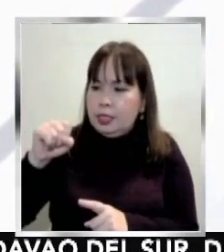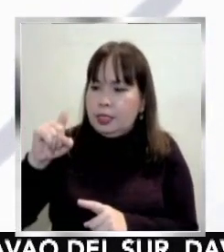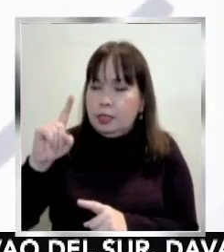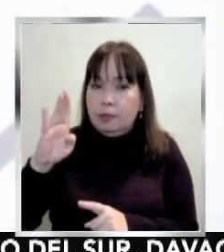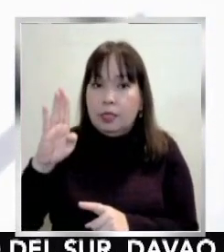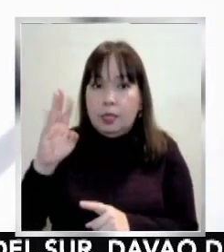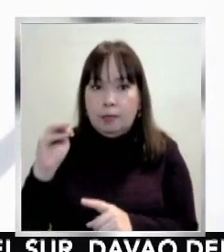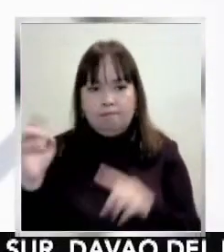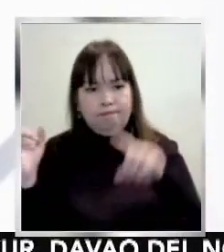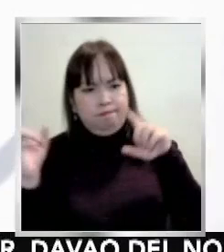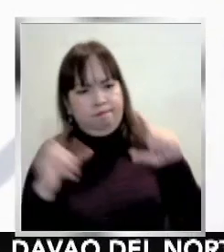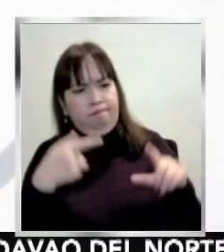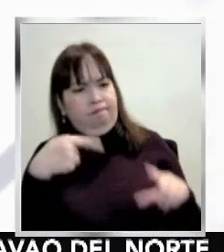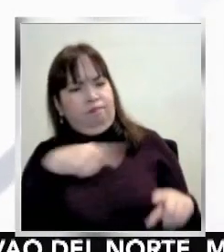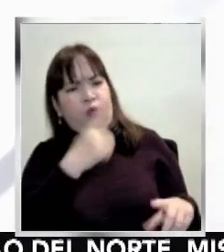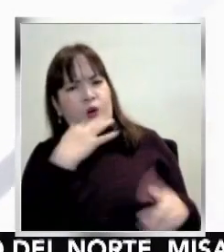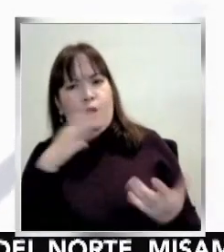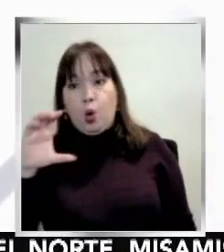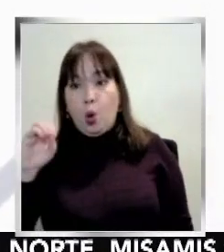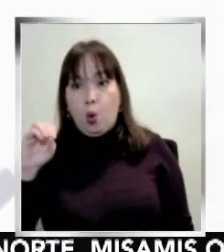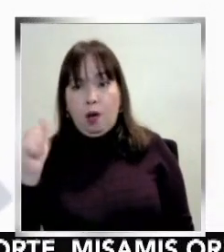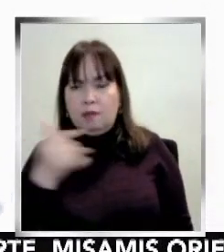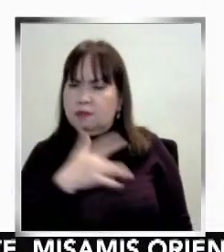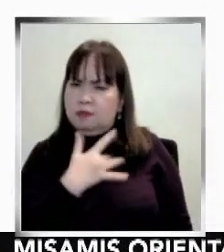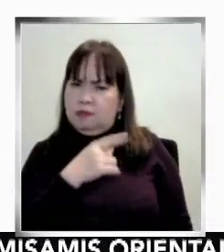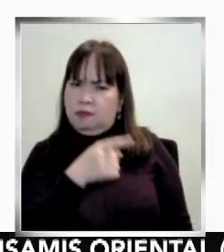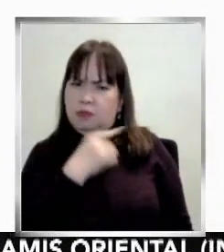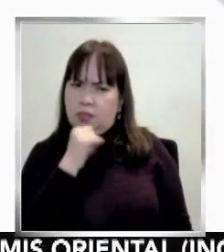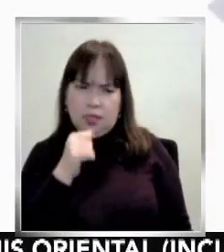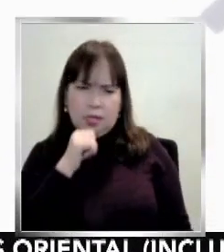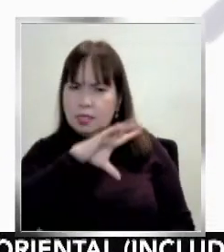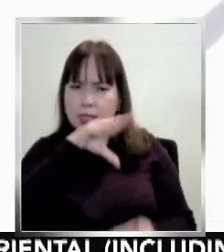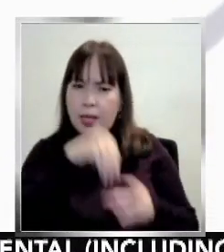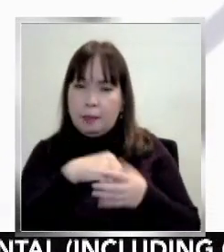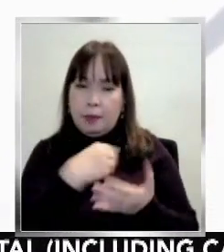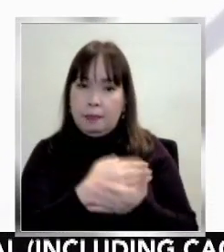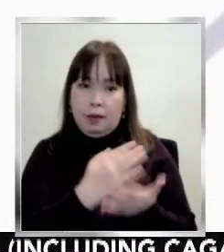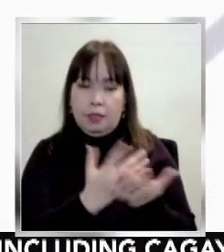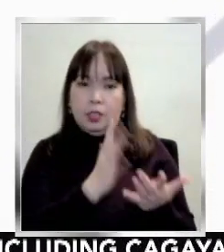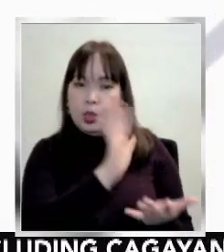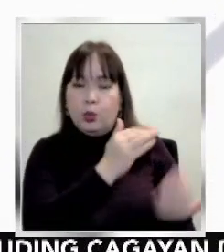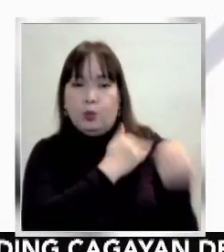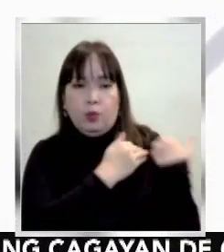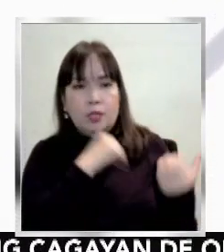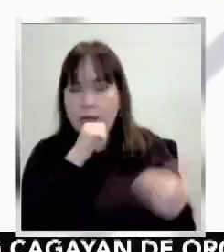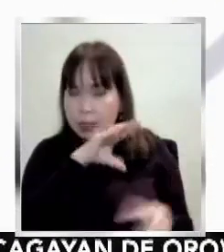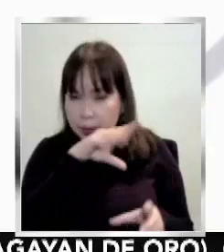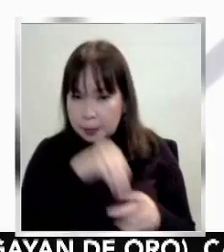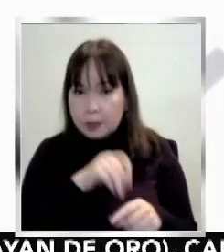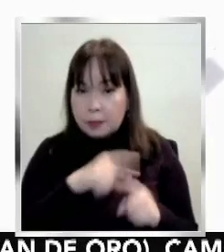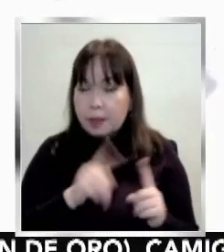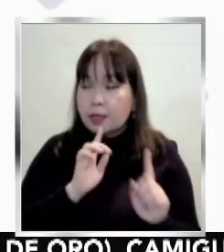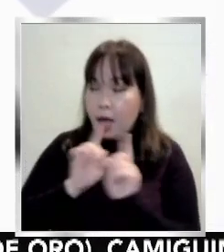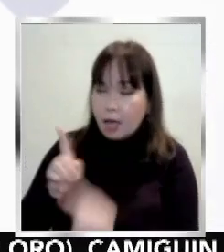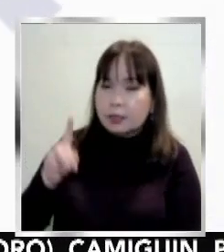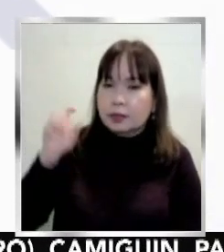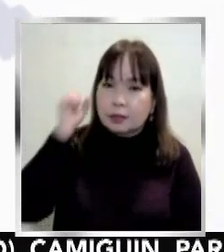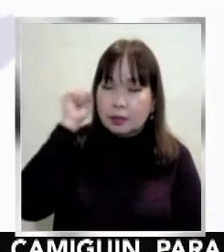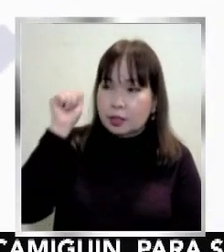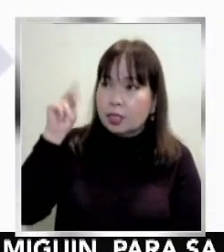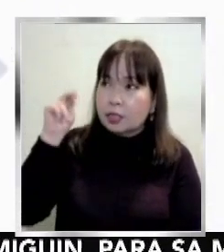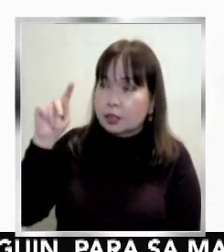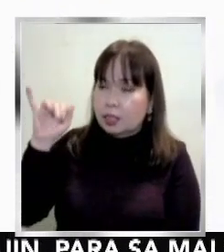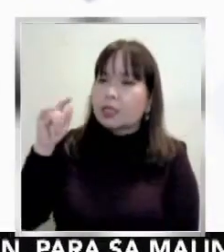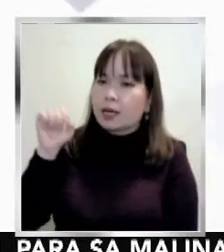ng Commission on Audit dahil hindi raw ito kasama sa mandato ng ahensya, sinabi ni Santiago na tinitignan na nila ang